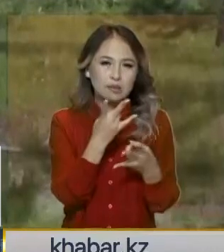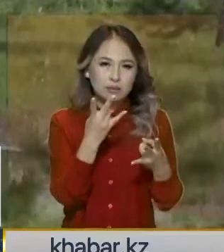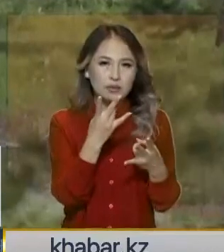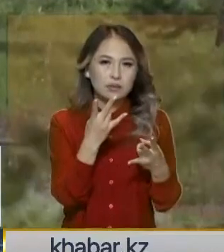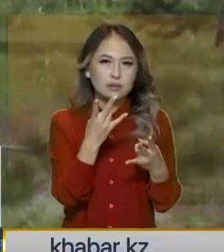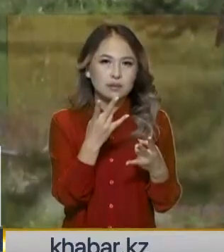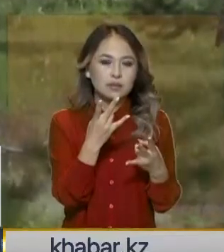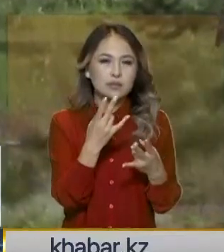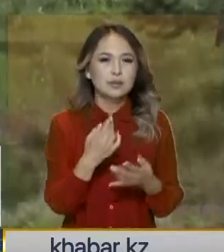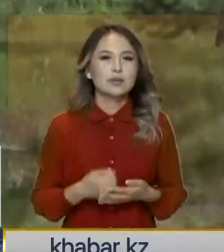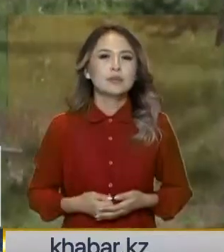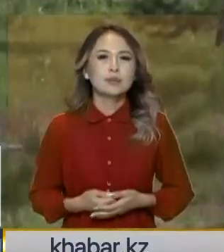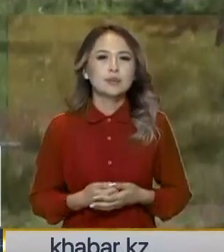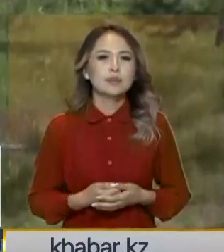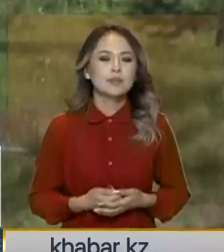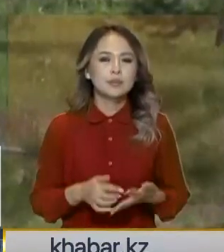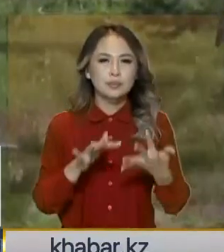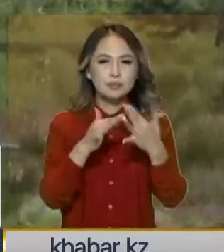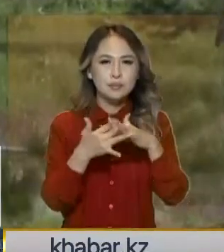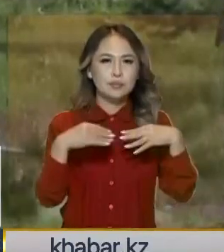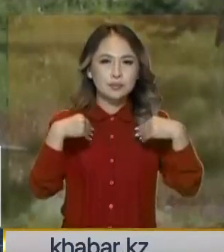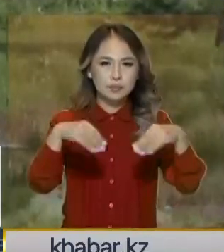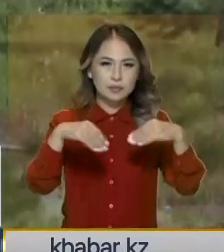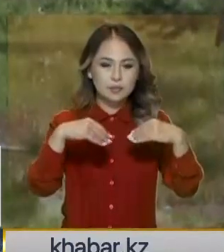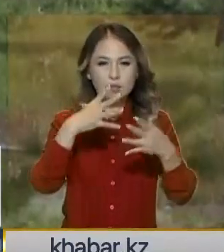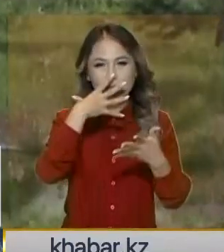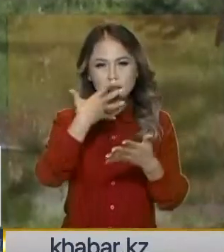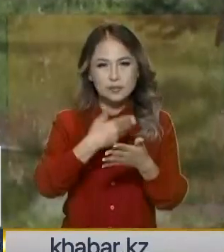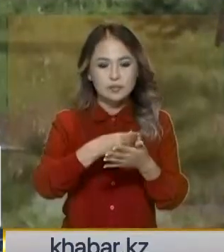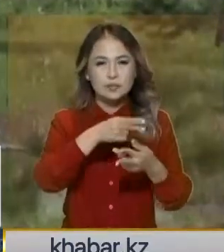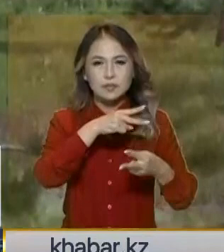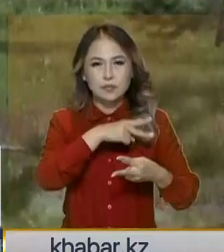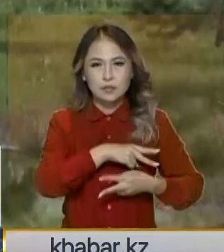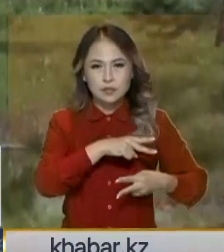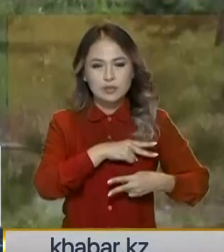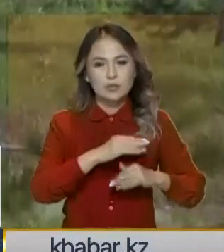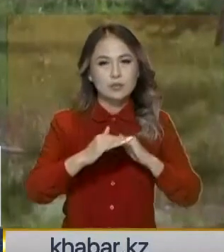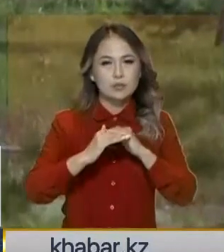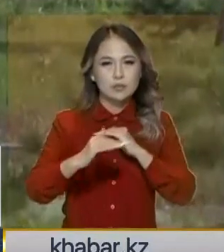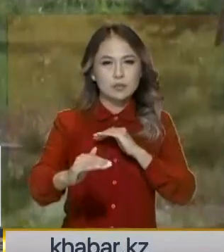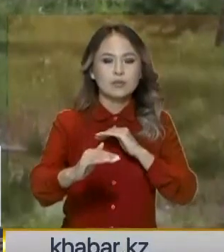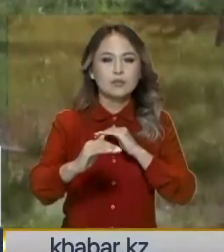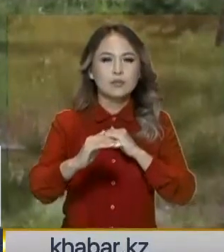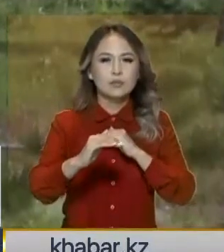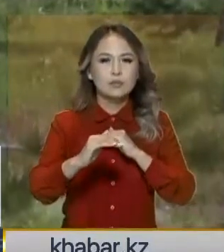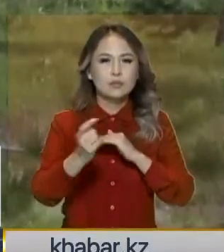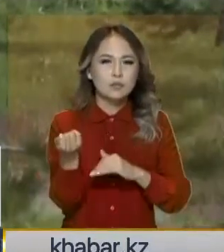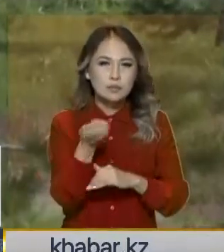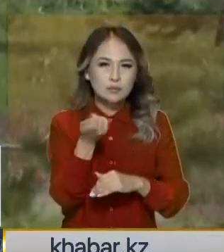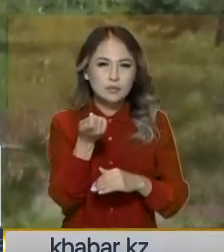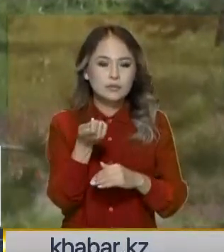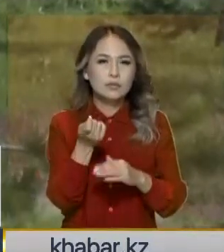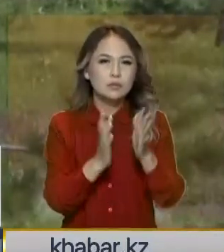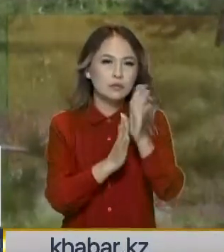мамандар осы ауыл шаруашылық саласында өзінің еңбегін сіңіріп, еліміздің астық және